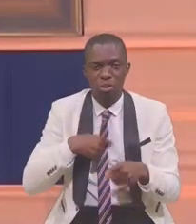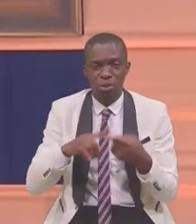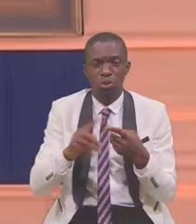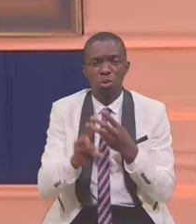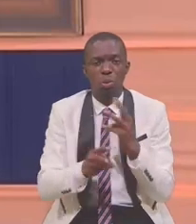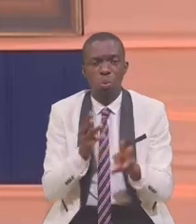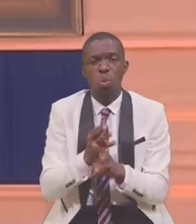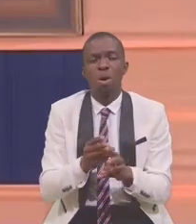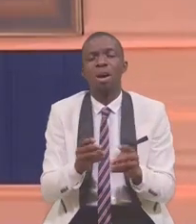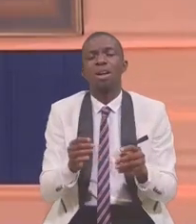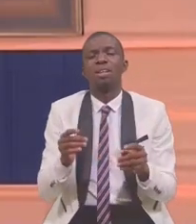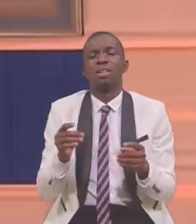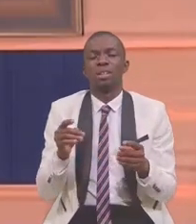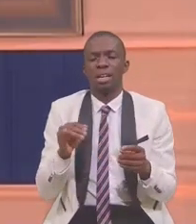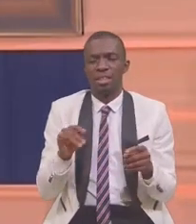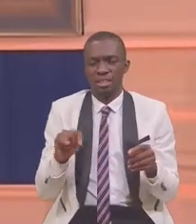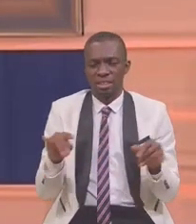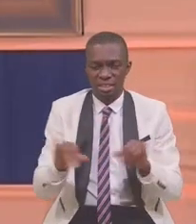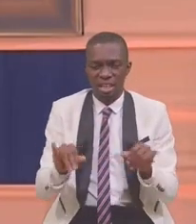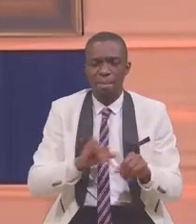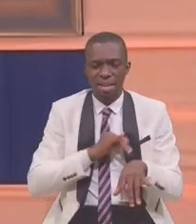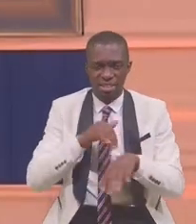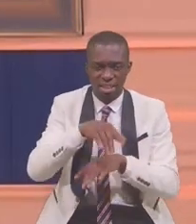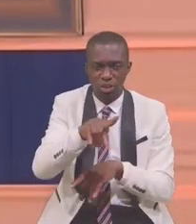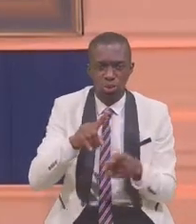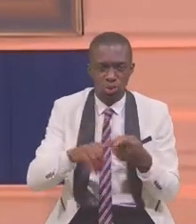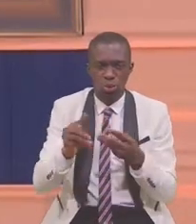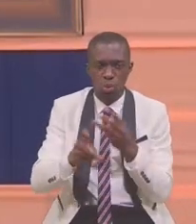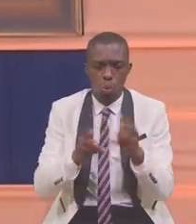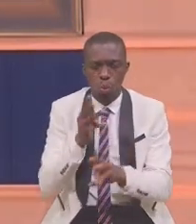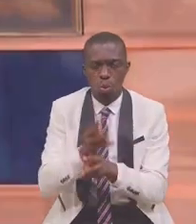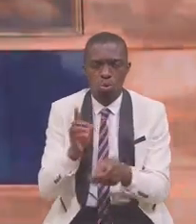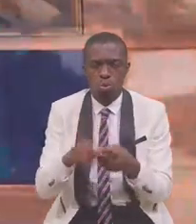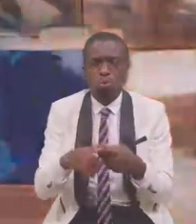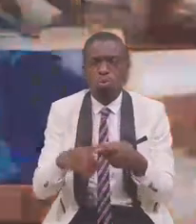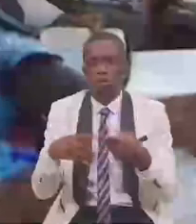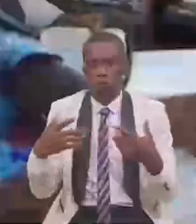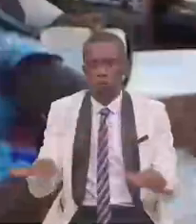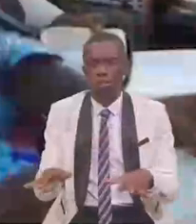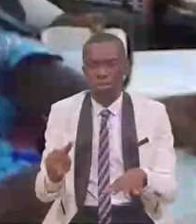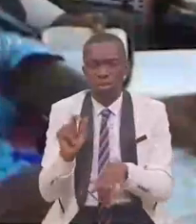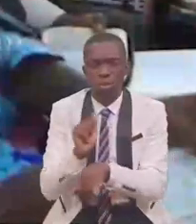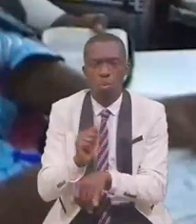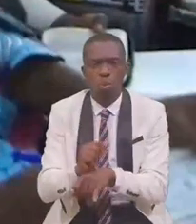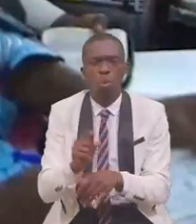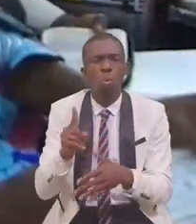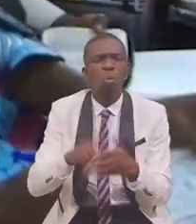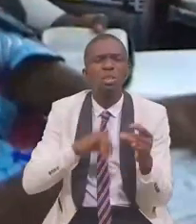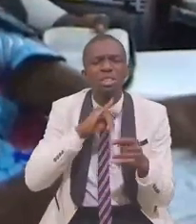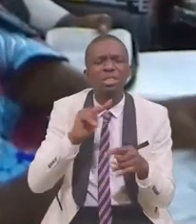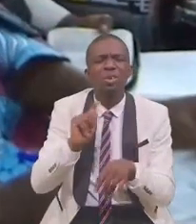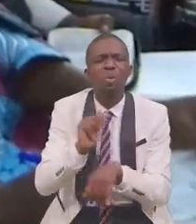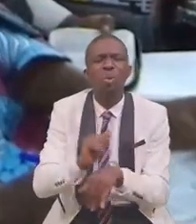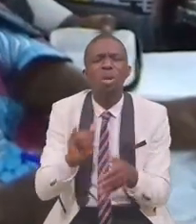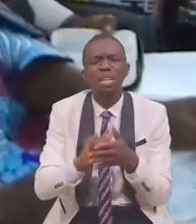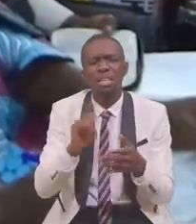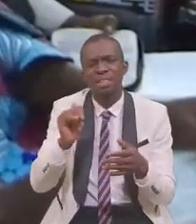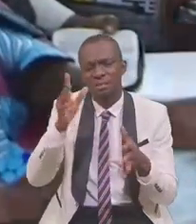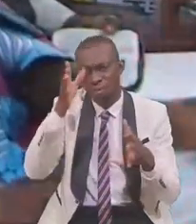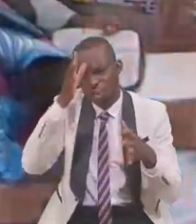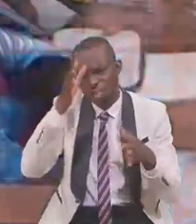chose. De la même manière, je vous envoie dans le monde pour faire cela. Alors, qu'est-ce qu'il y a dans le monde que le Père l'a